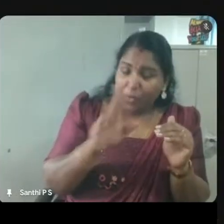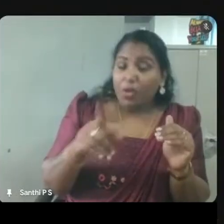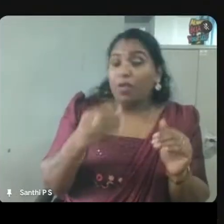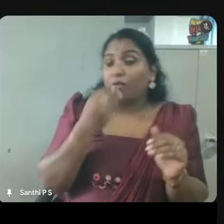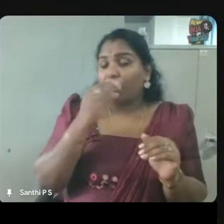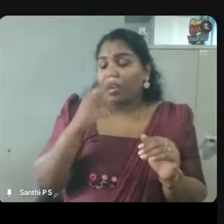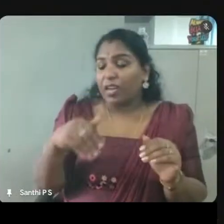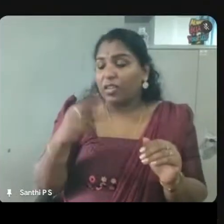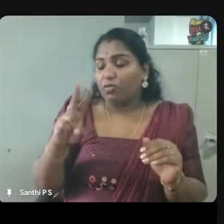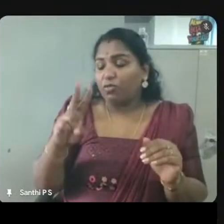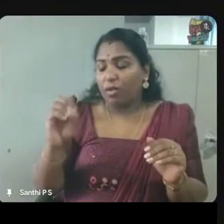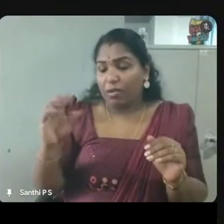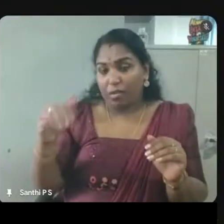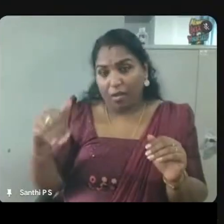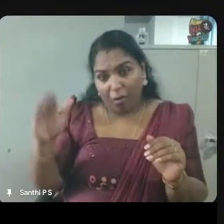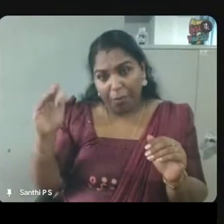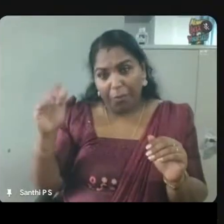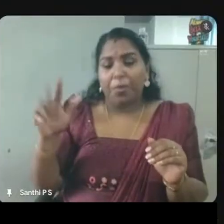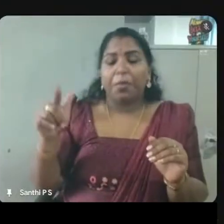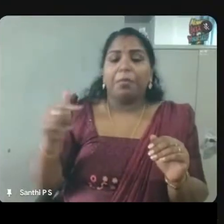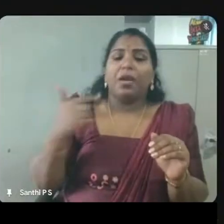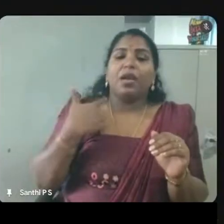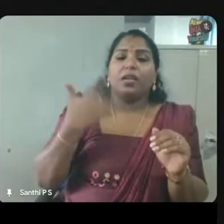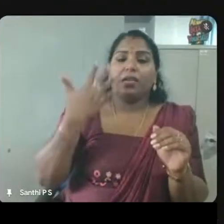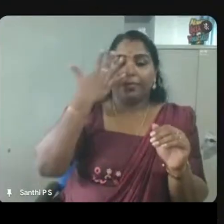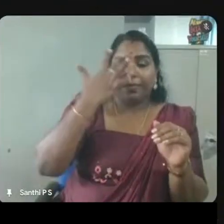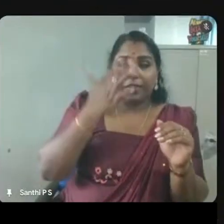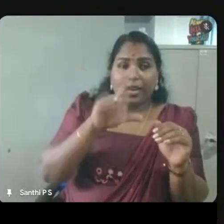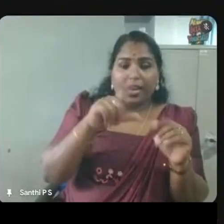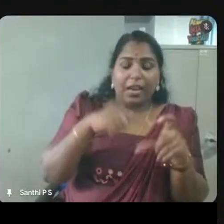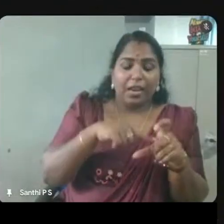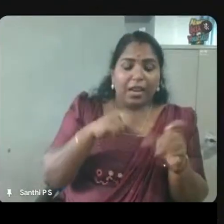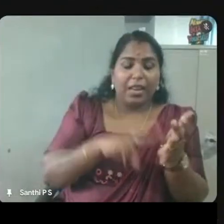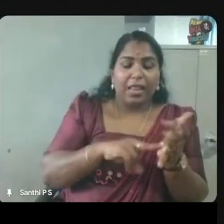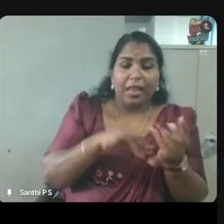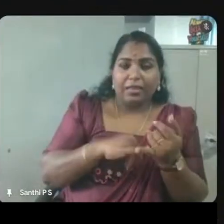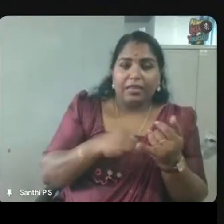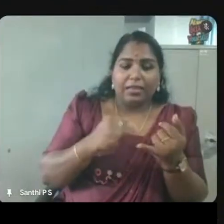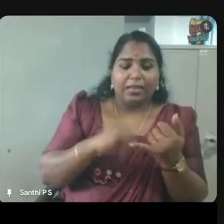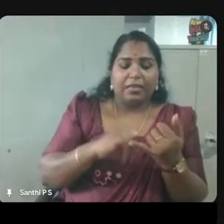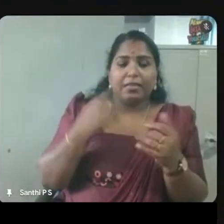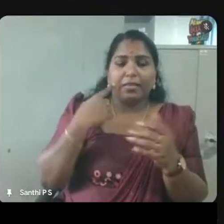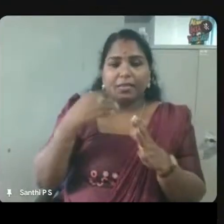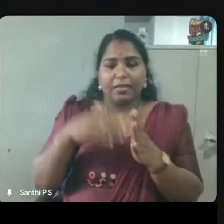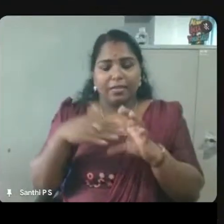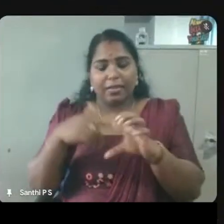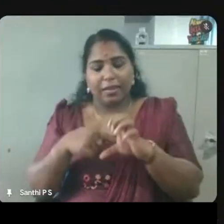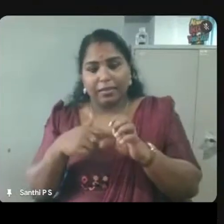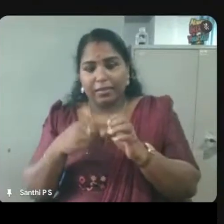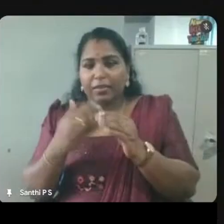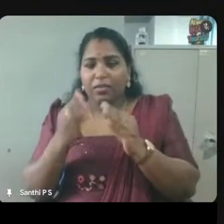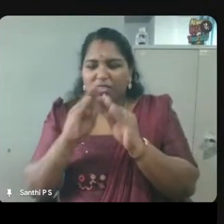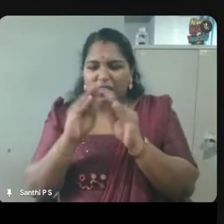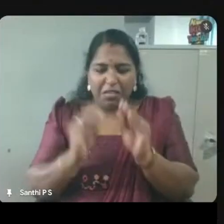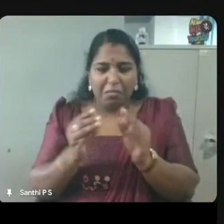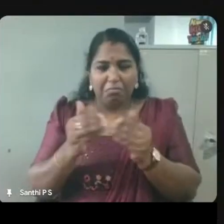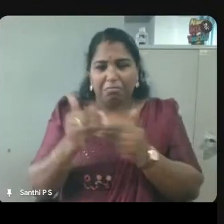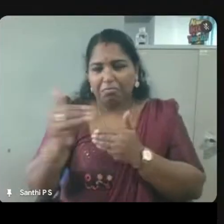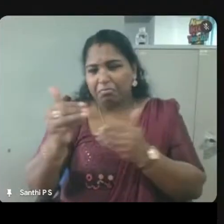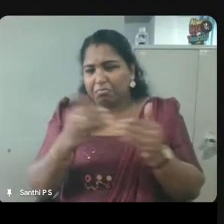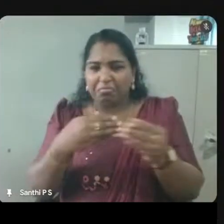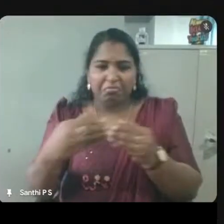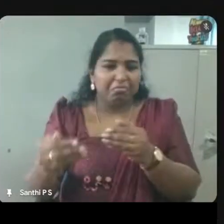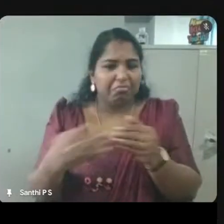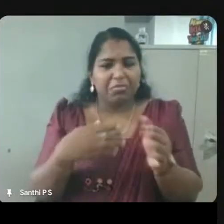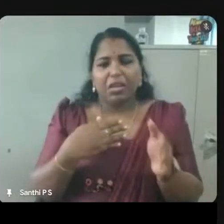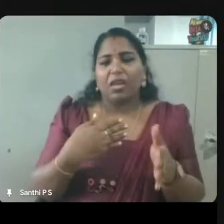പറയുന്ന ഒരു ലെൻസ് ഉണ്ടല്ലോ, ഈ ലെൻസിന്റെ സൈസും ഷേപ്പും വ്യത്യാസം വരാം. ബ്ലഡ് ഷുഗർ കൂടുന്നതനുസരിച്ച് ആ സമയത്ത് ഇതിനകത്തോട്ട് സോർബിറ്റോൾ എന്ന്